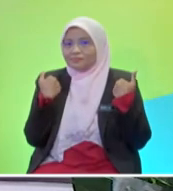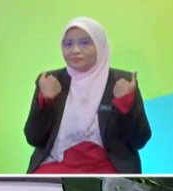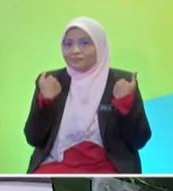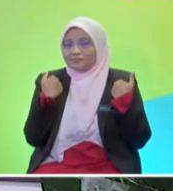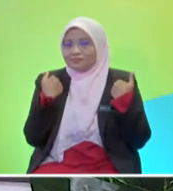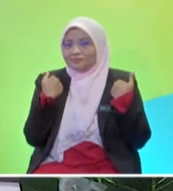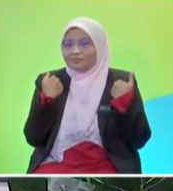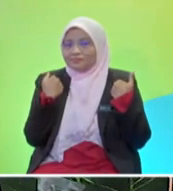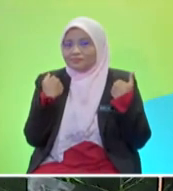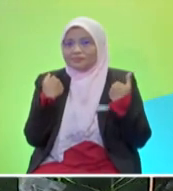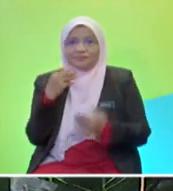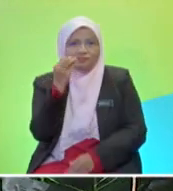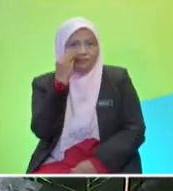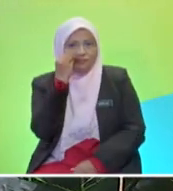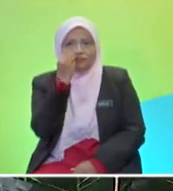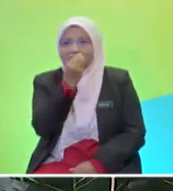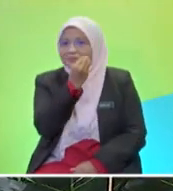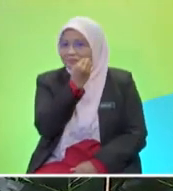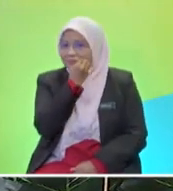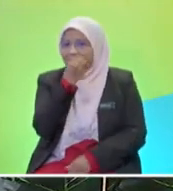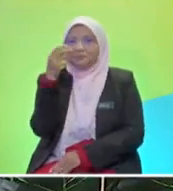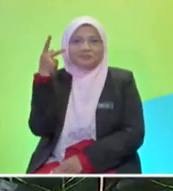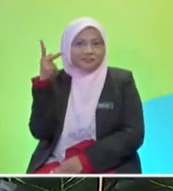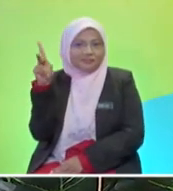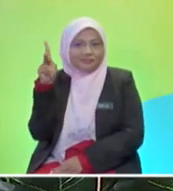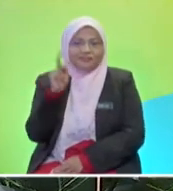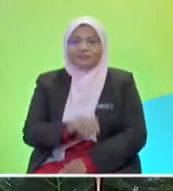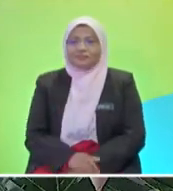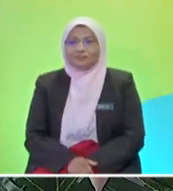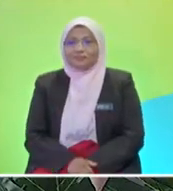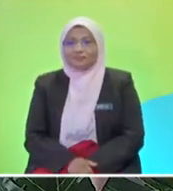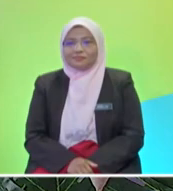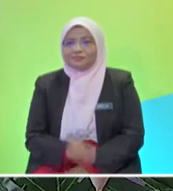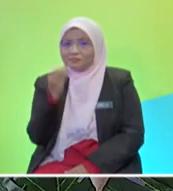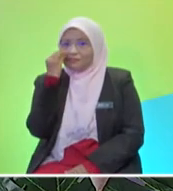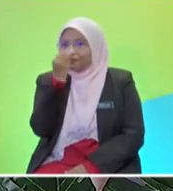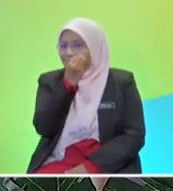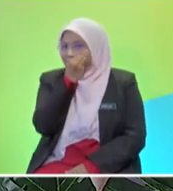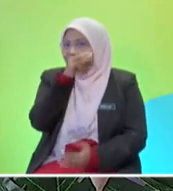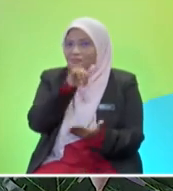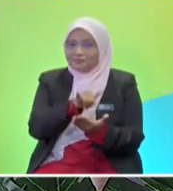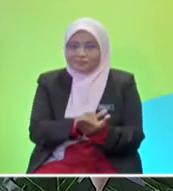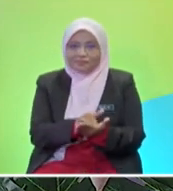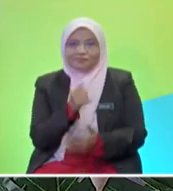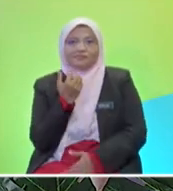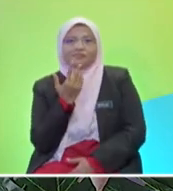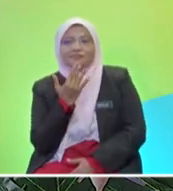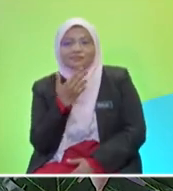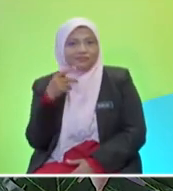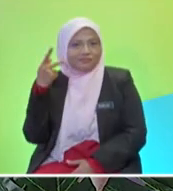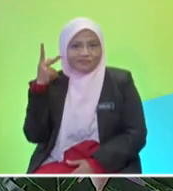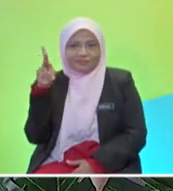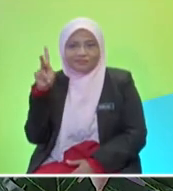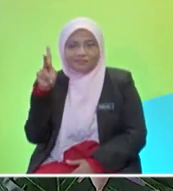ialah bunga kuning. Bunga tersebut berwarna kuning. Boleh letakkan di gambar